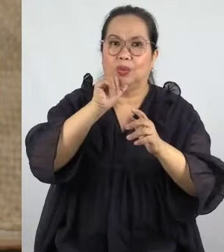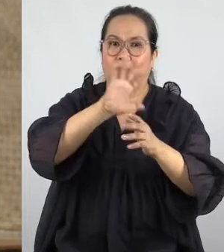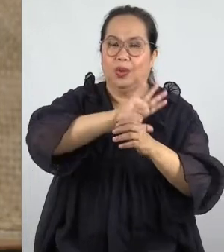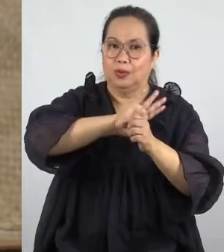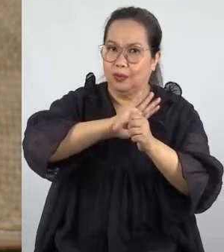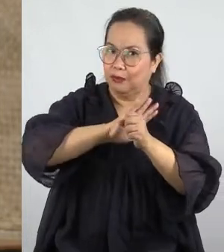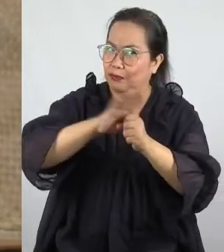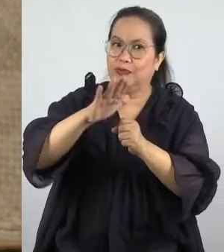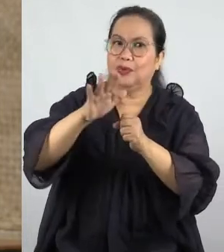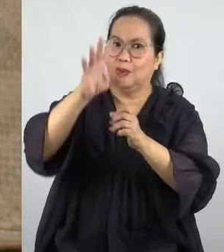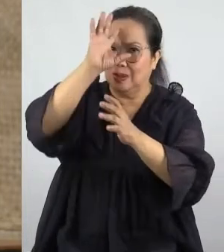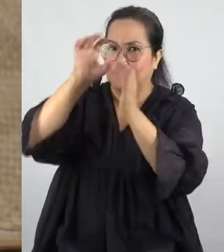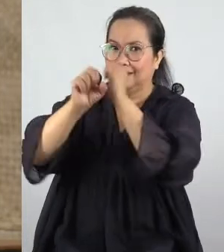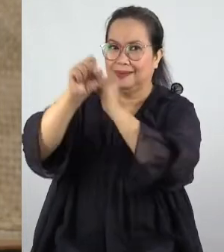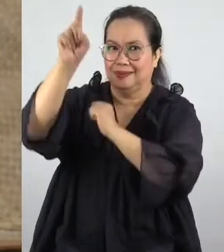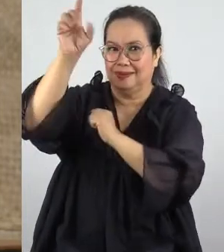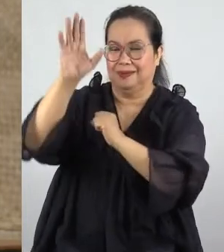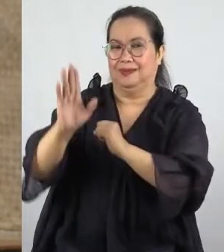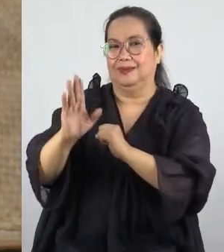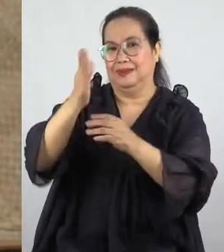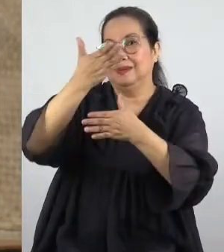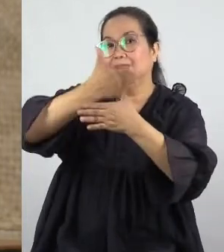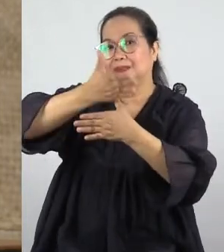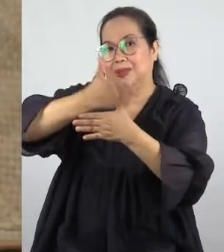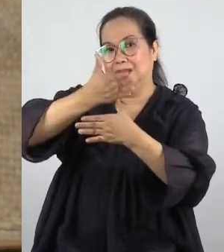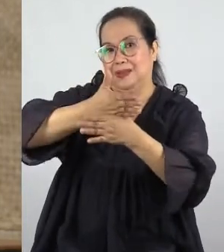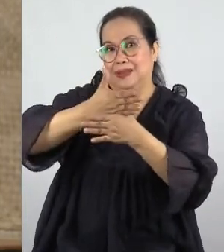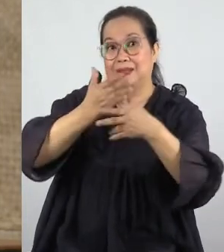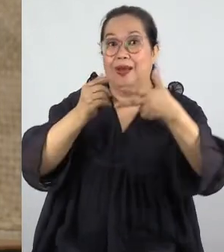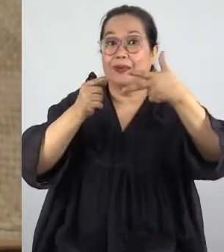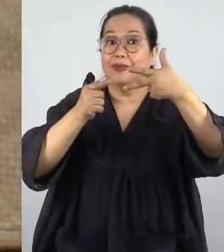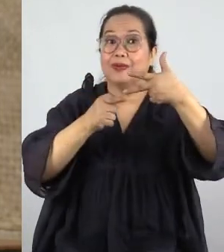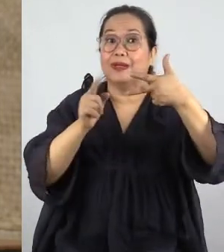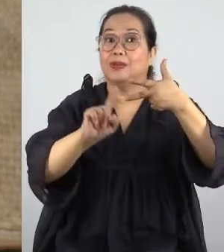ang pagtitiwala kay Jesus. Pangatlo,